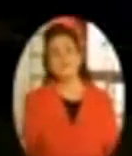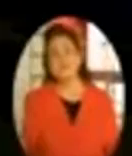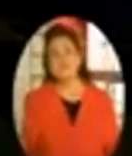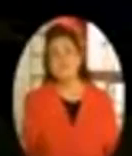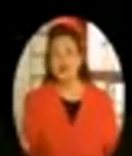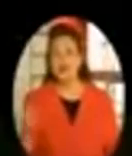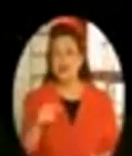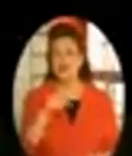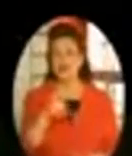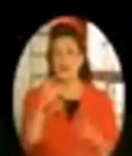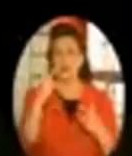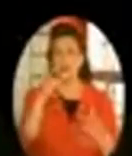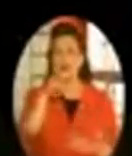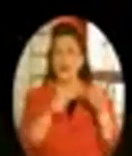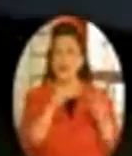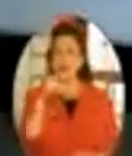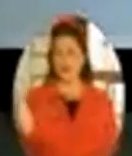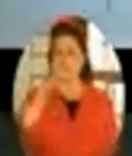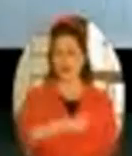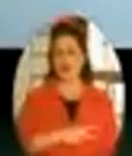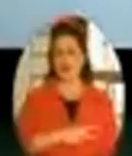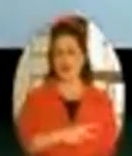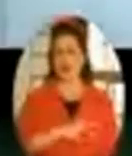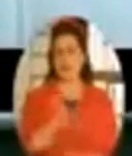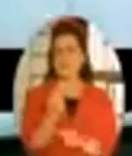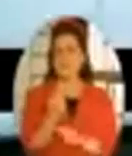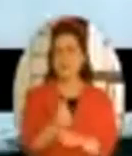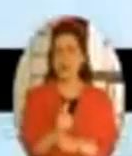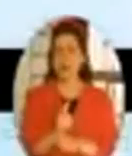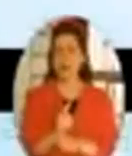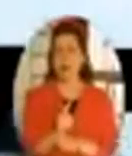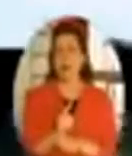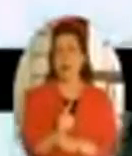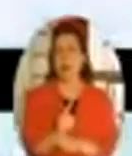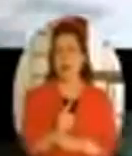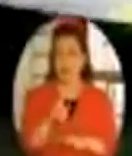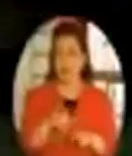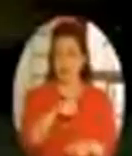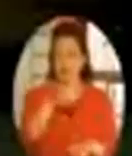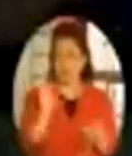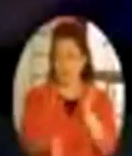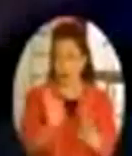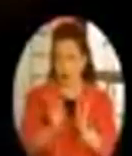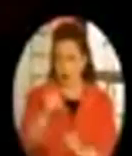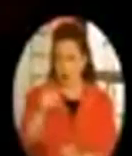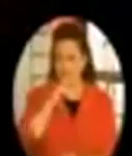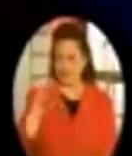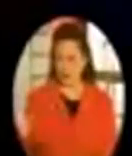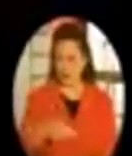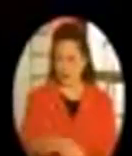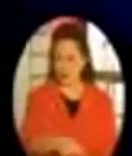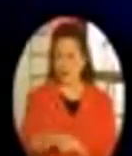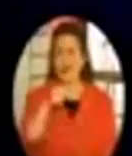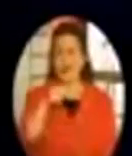כדאי שגם תושבי מג'דל שמס יבינו. מיד אחרי הלינץ' הזה, המורדים שמקיפים